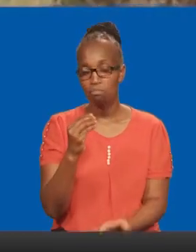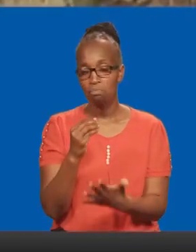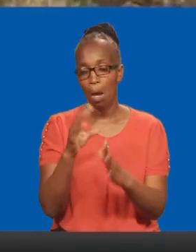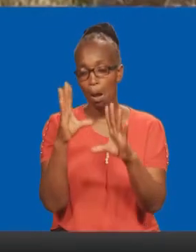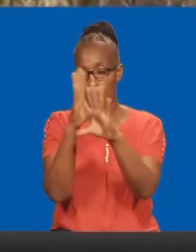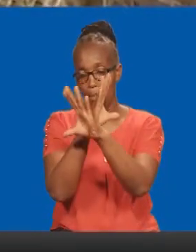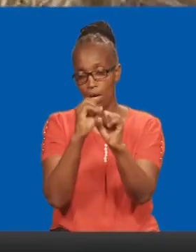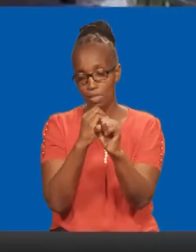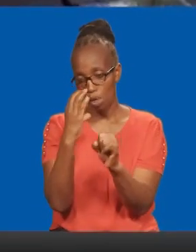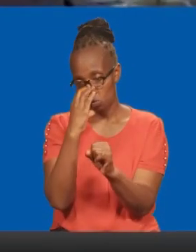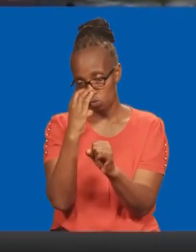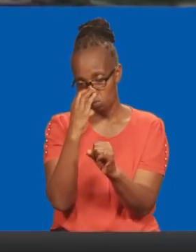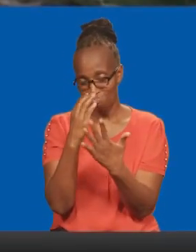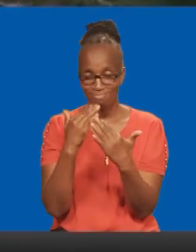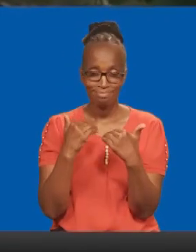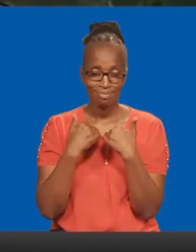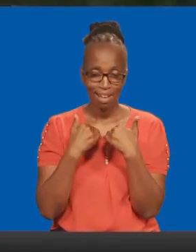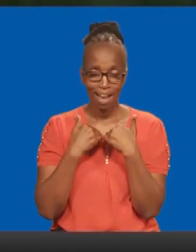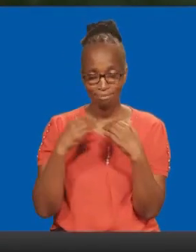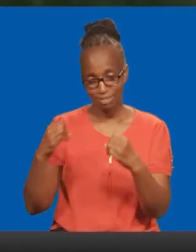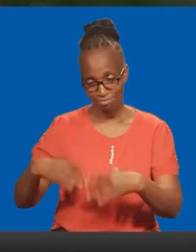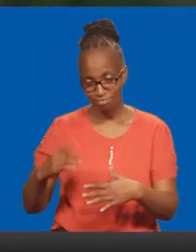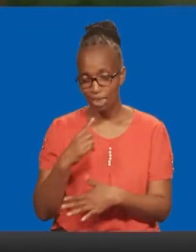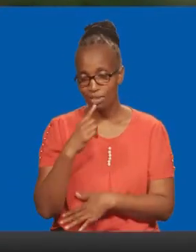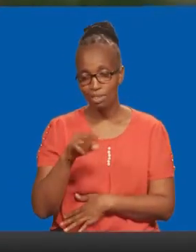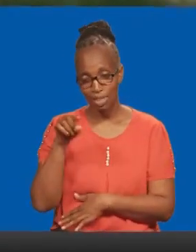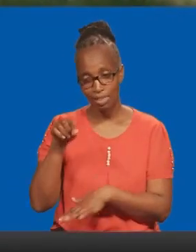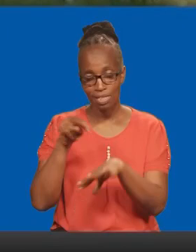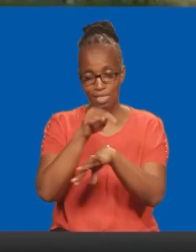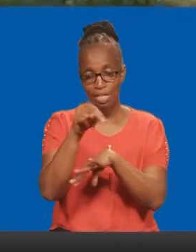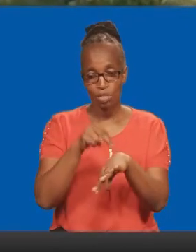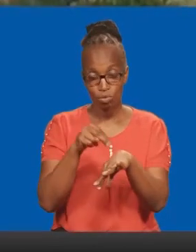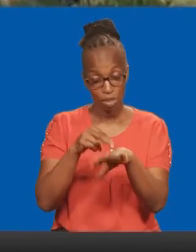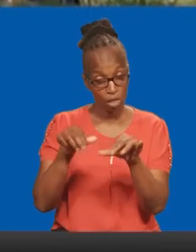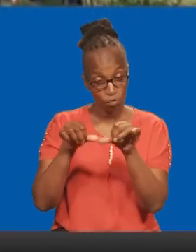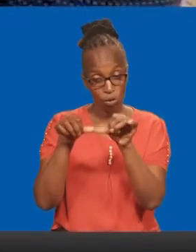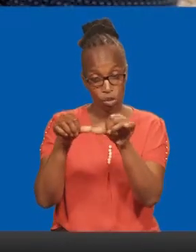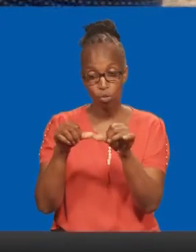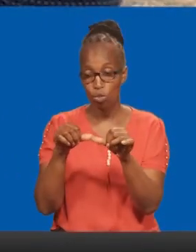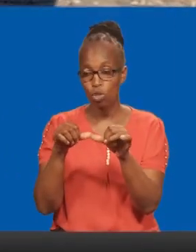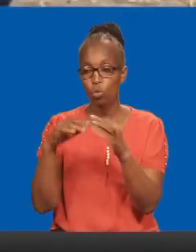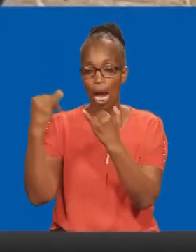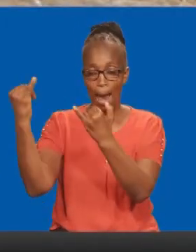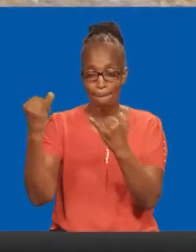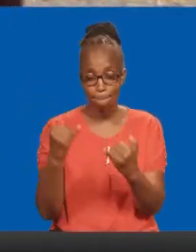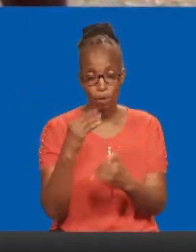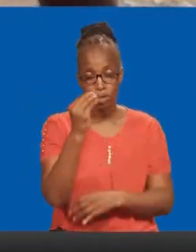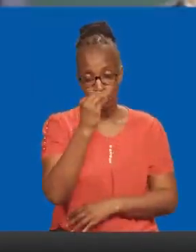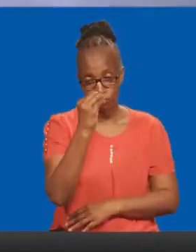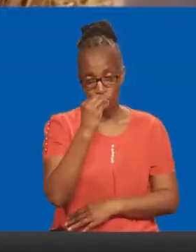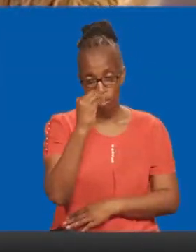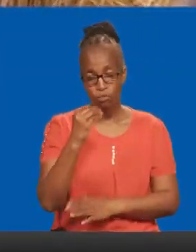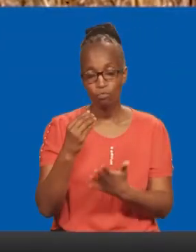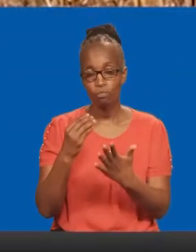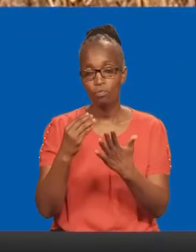Rais William Ruto amesikitika kuwa mataifa haya yanaendelea kuagiza vyakula kutoka nje ya bara